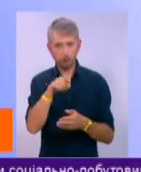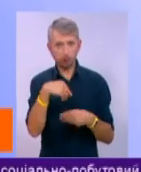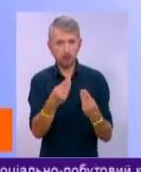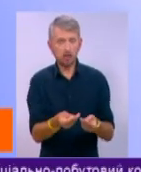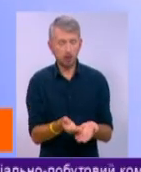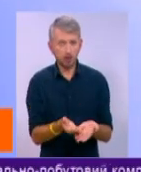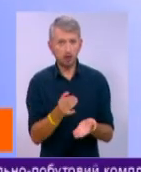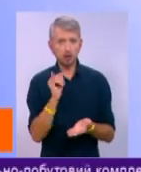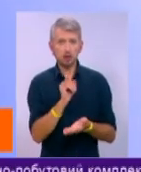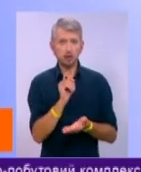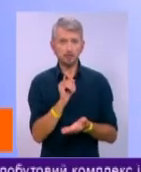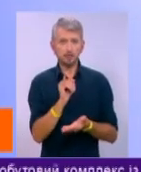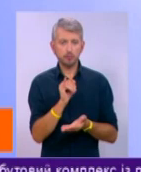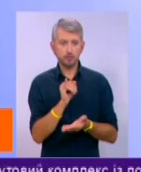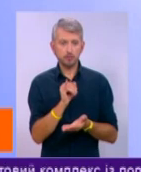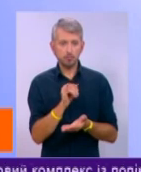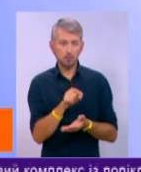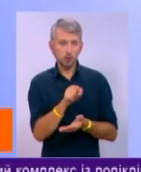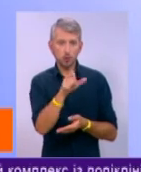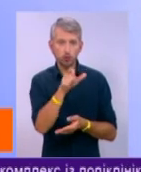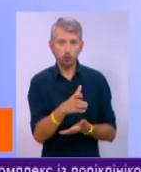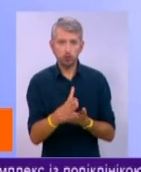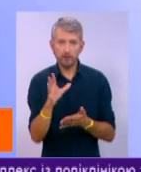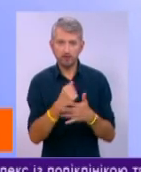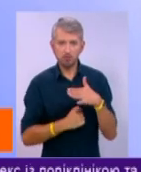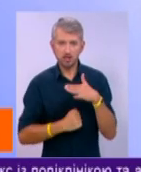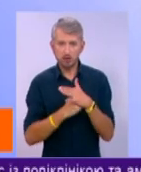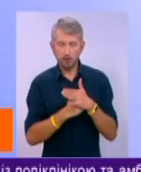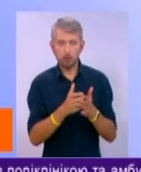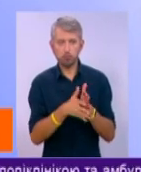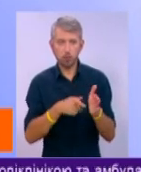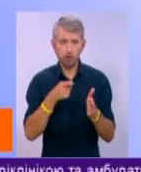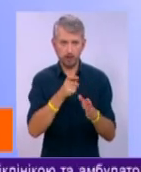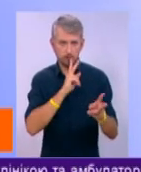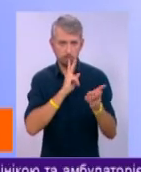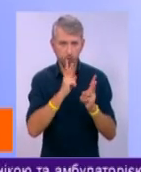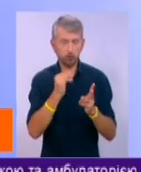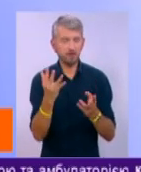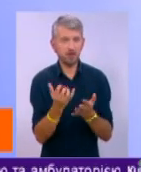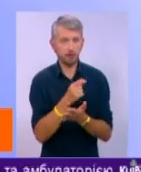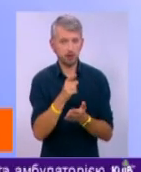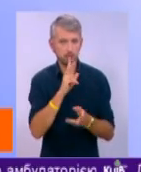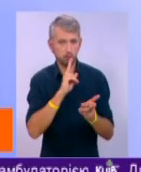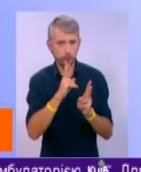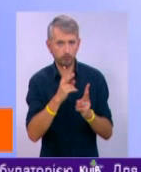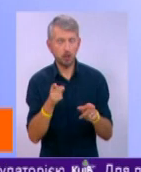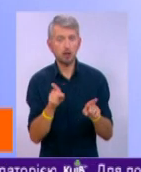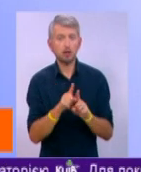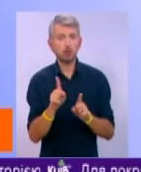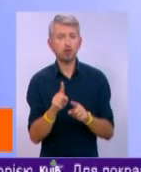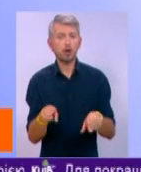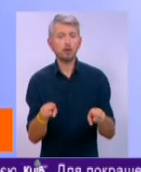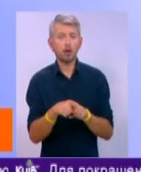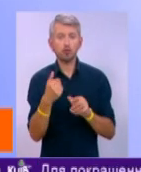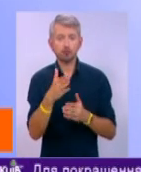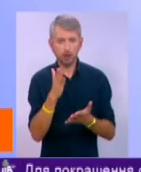надала. І, звісно, у цієї особи є всі підстави подавати позов і вигравати ці позови. Так що так вже